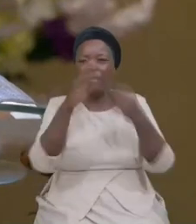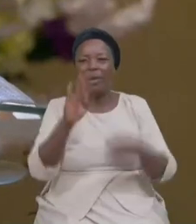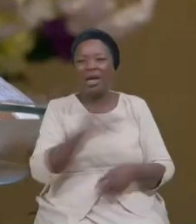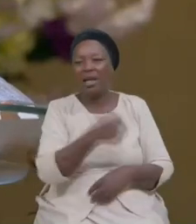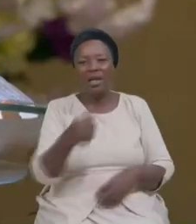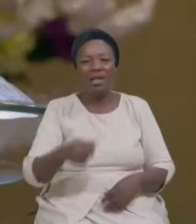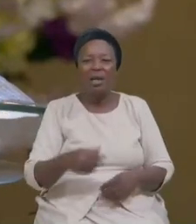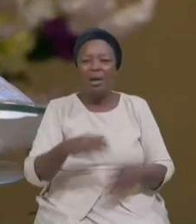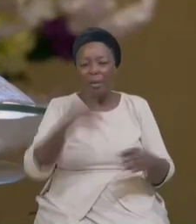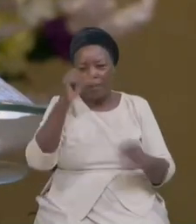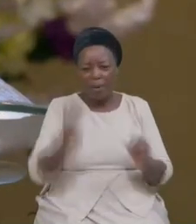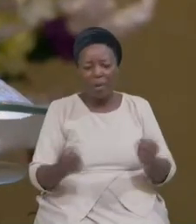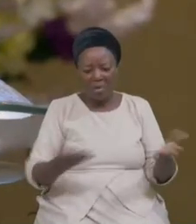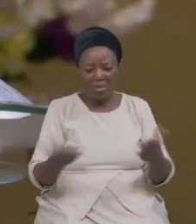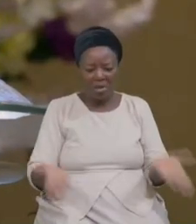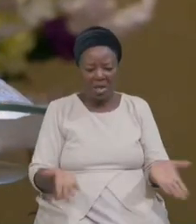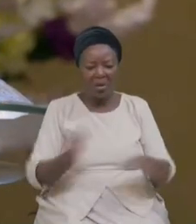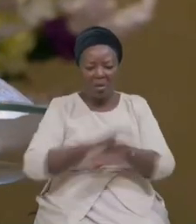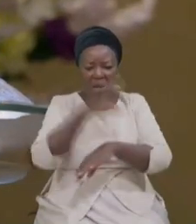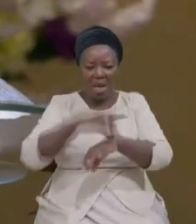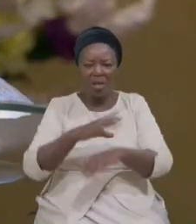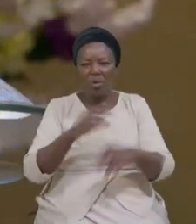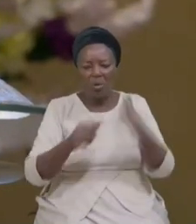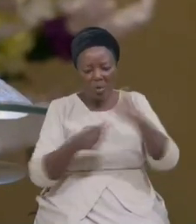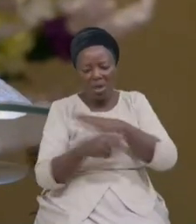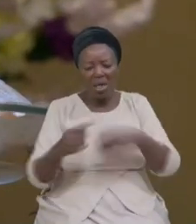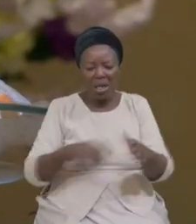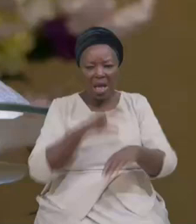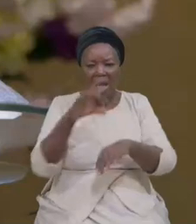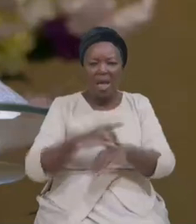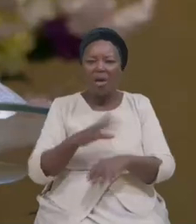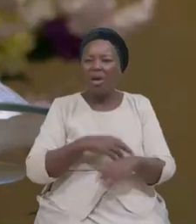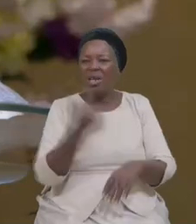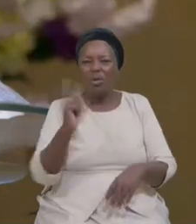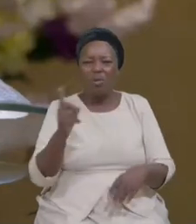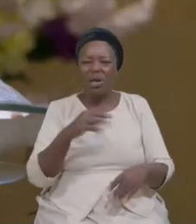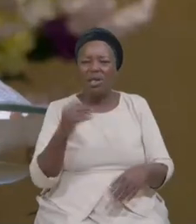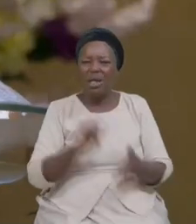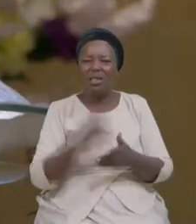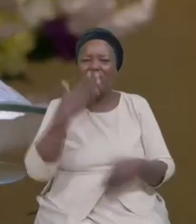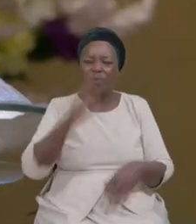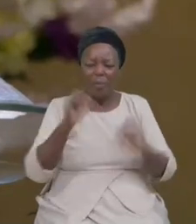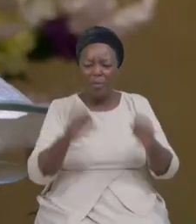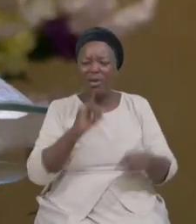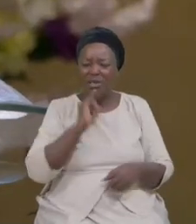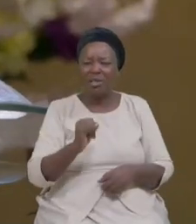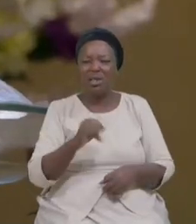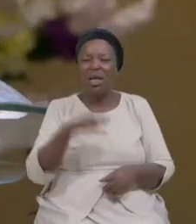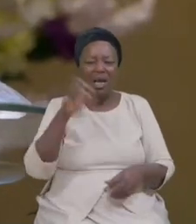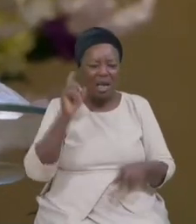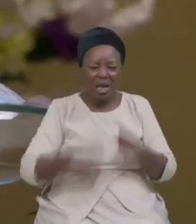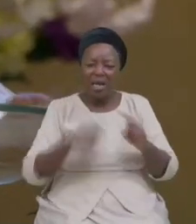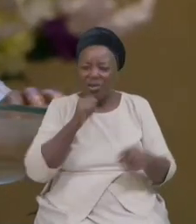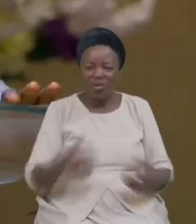Sur la terre ou sous la terre, n'importe où il se trouve. La puissance de Dieu, l'onction de Dieu